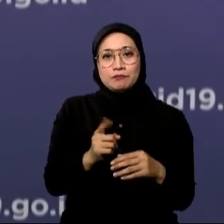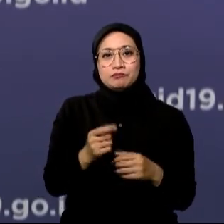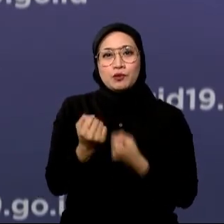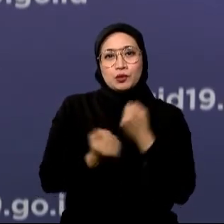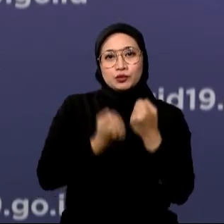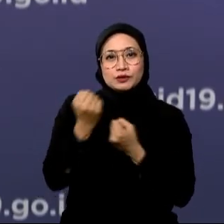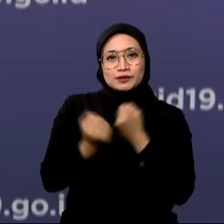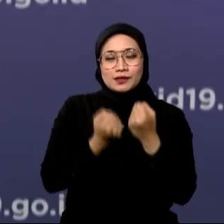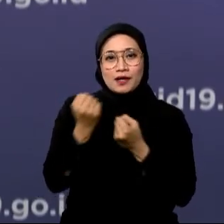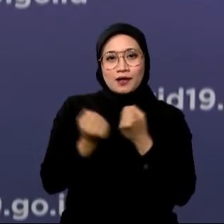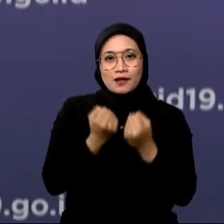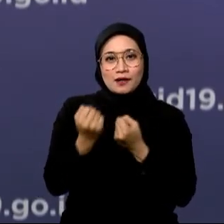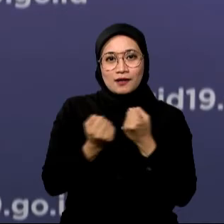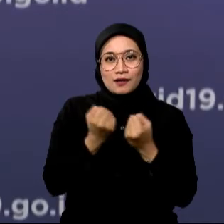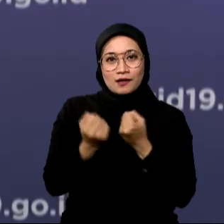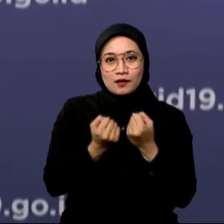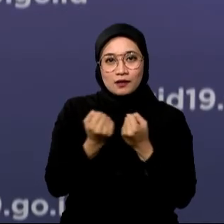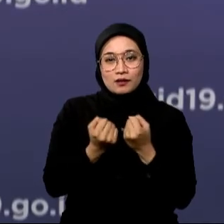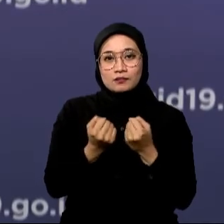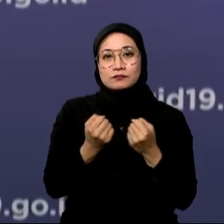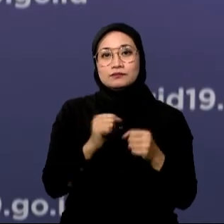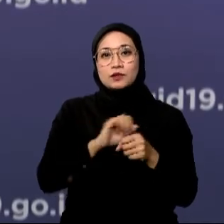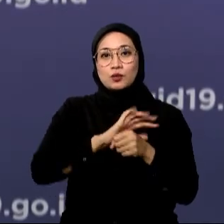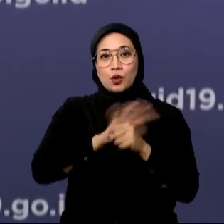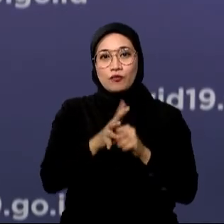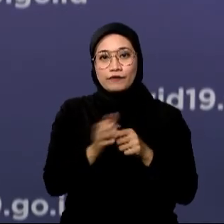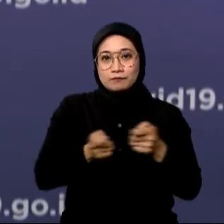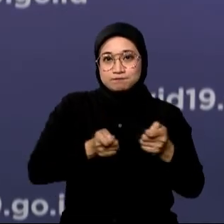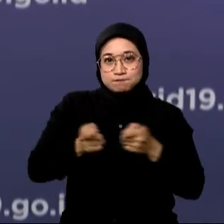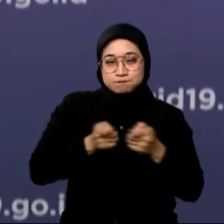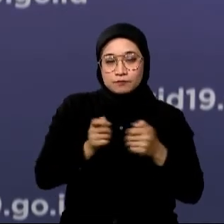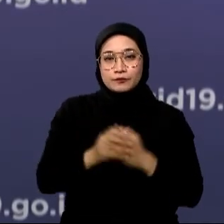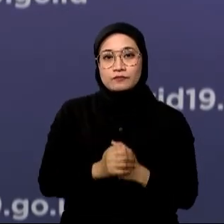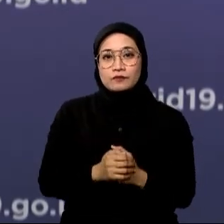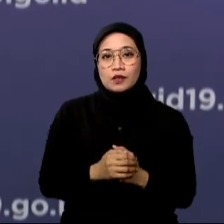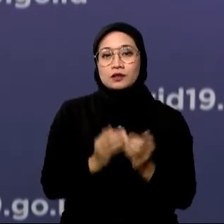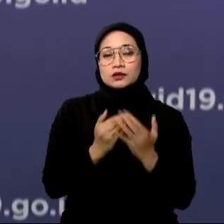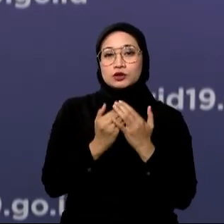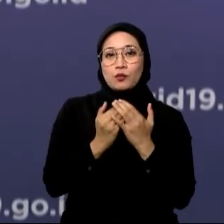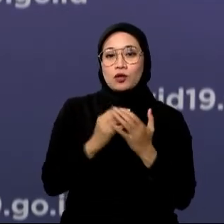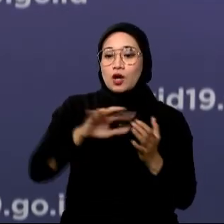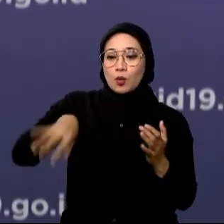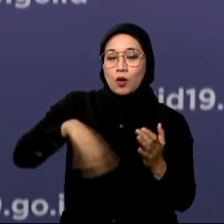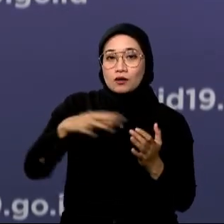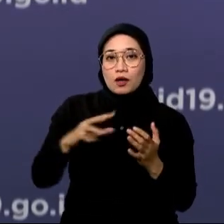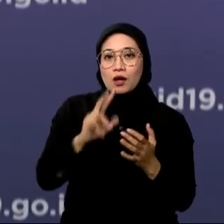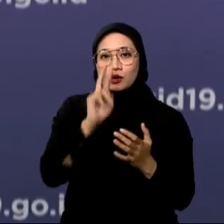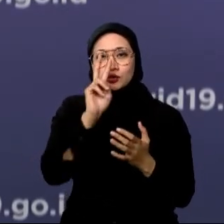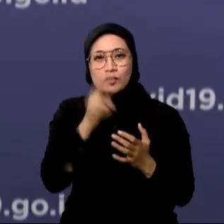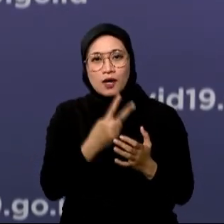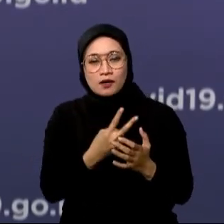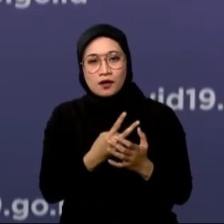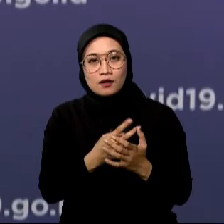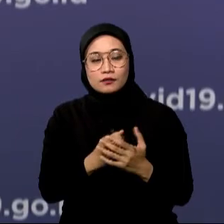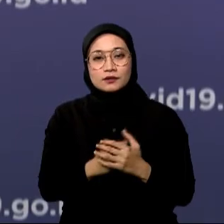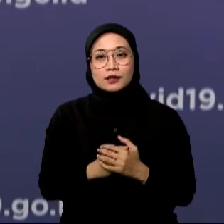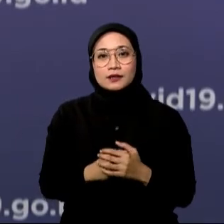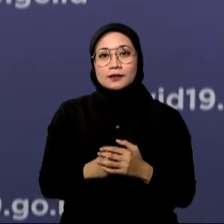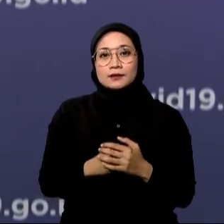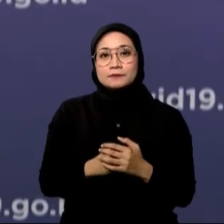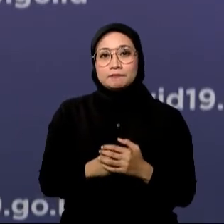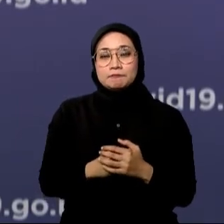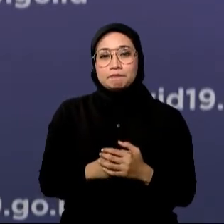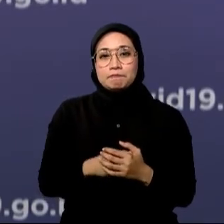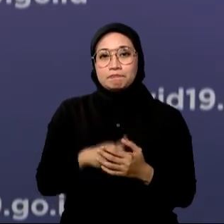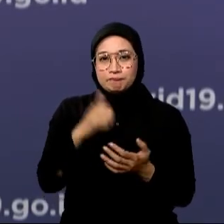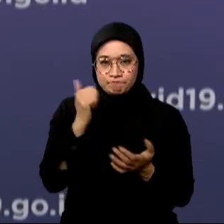Pasti Tuhan akan memberikan tempat terbaik bagi mereka. Semoga keluarga dan sanak saudara yang ditinggalkan tetap